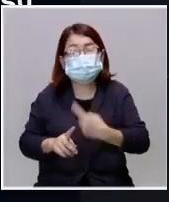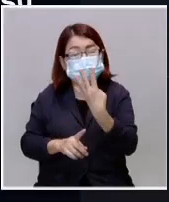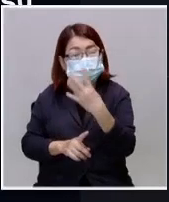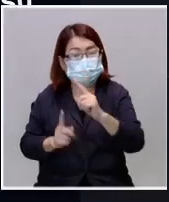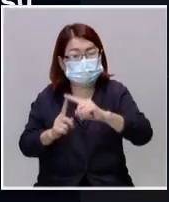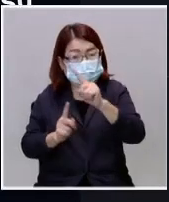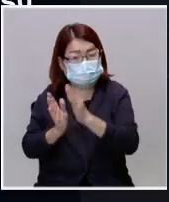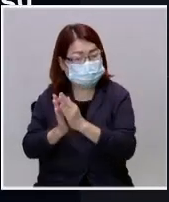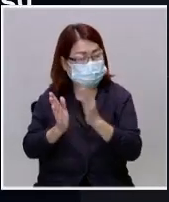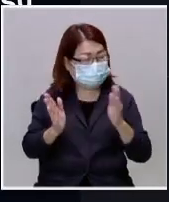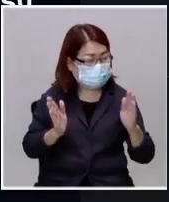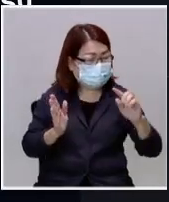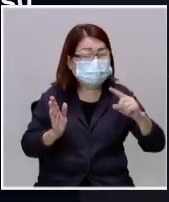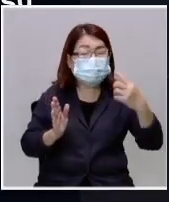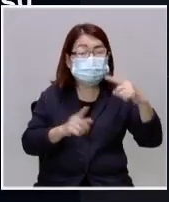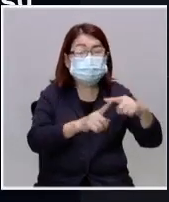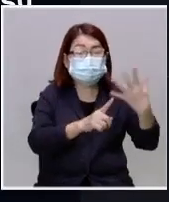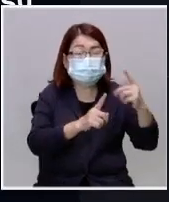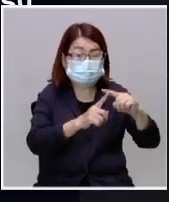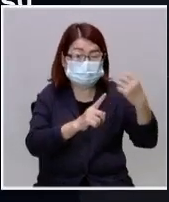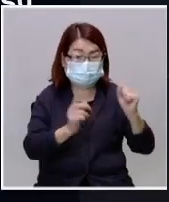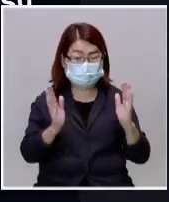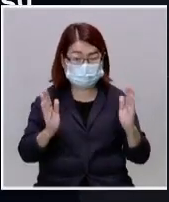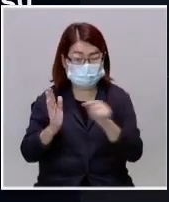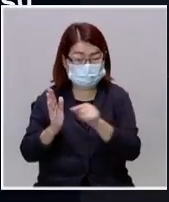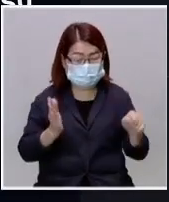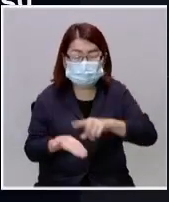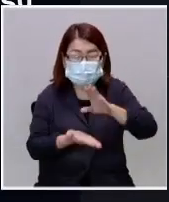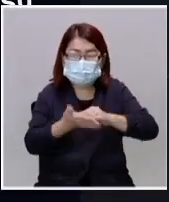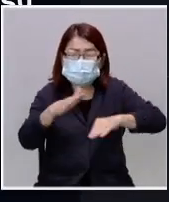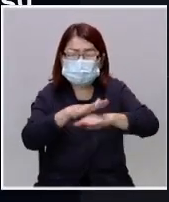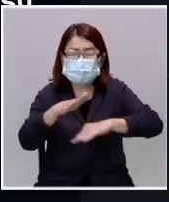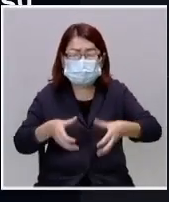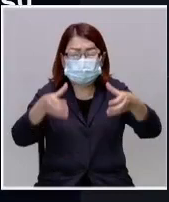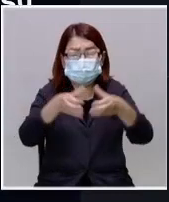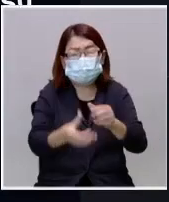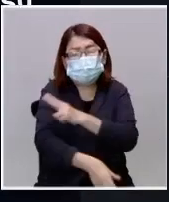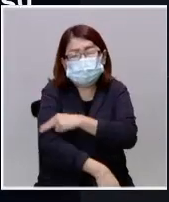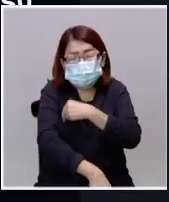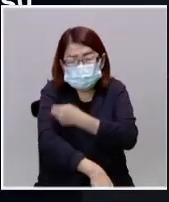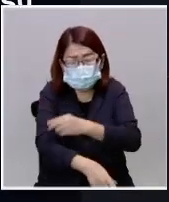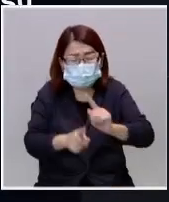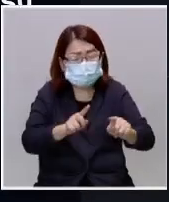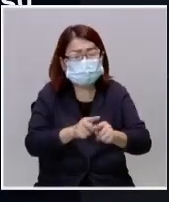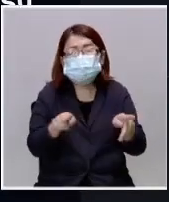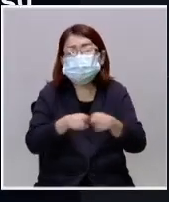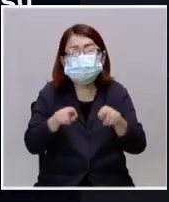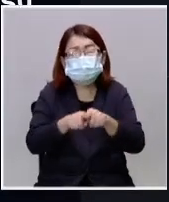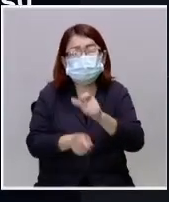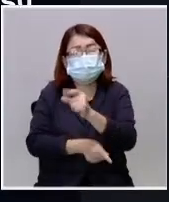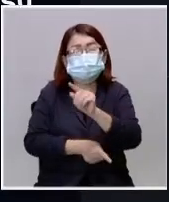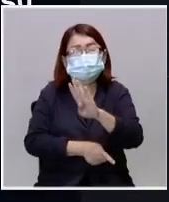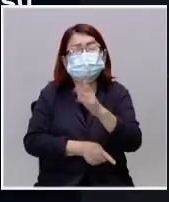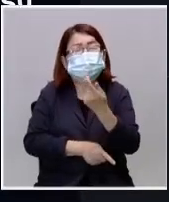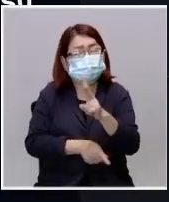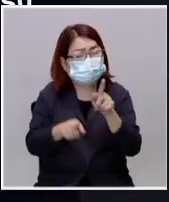าคมนะคะซึ่งจากข้อมูลนี้คณะแพทย์จากหลายสถาบันค่ะรวมถึงศบค.เองด้วยจึงอยากจะเน้นย้ำให้กลุ่ม